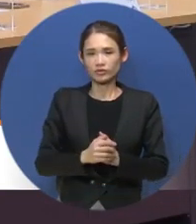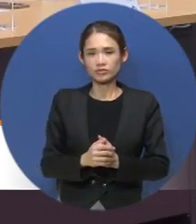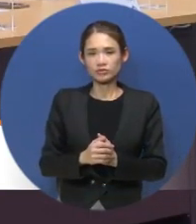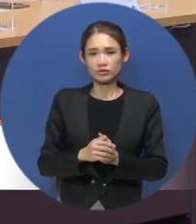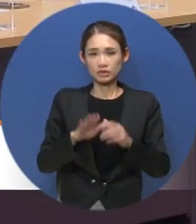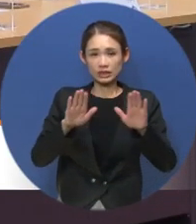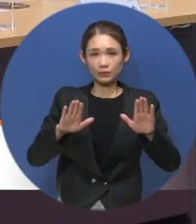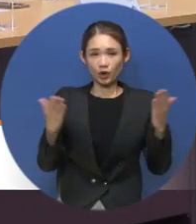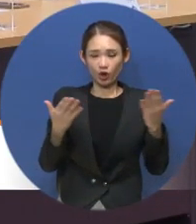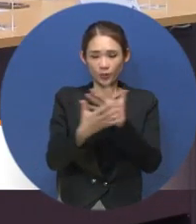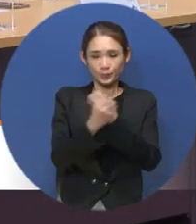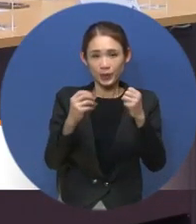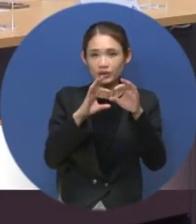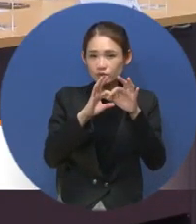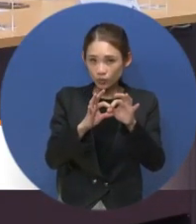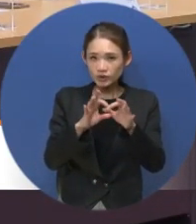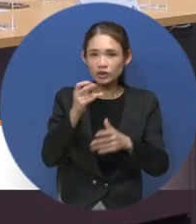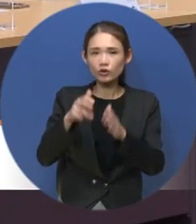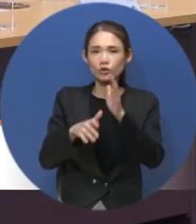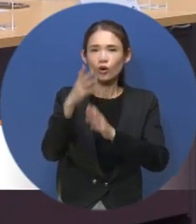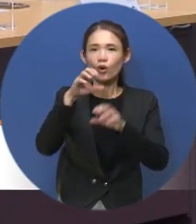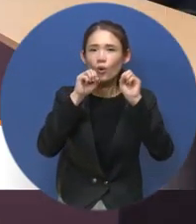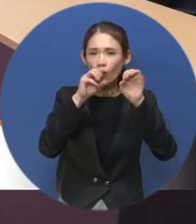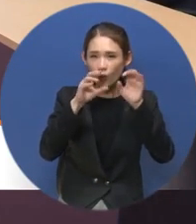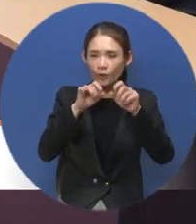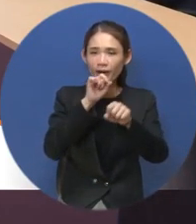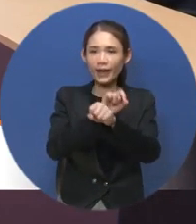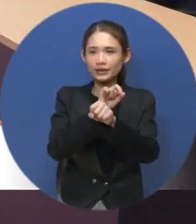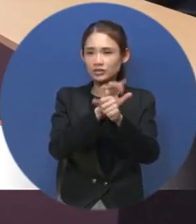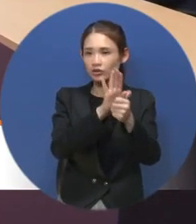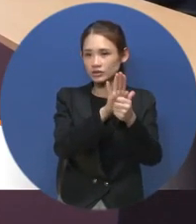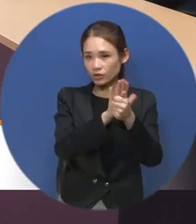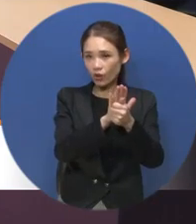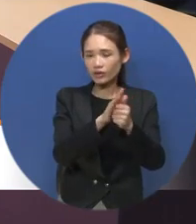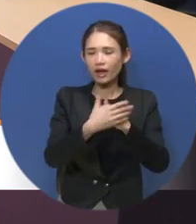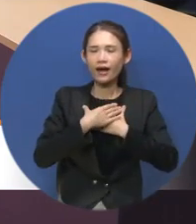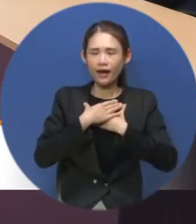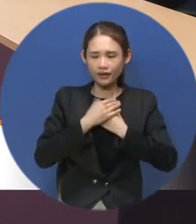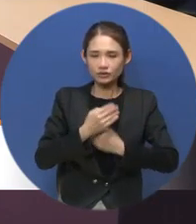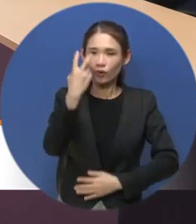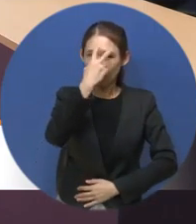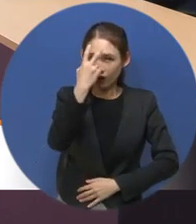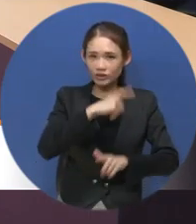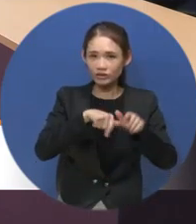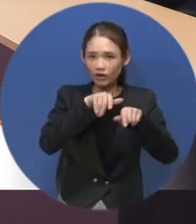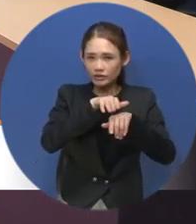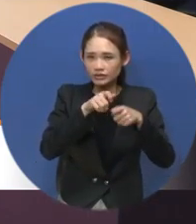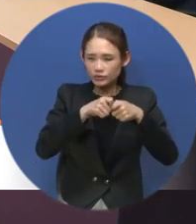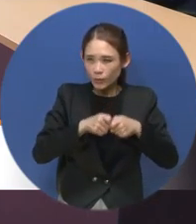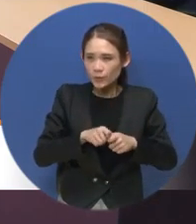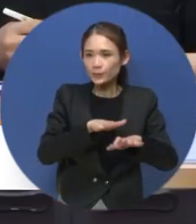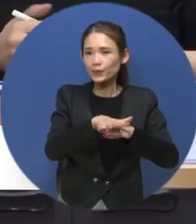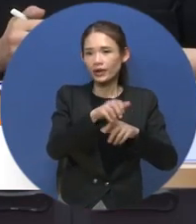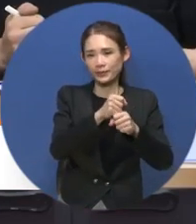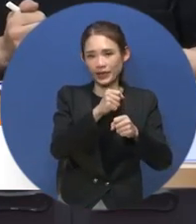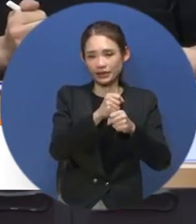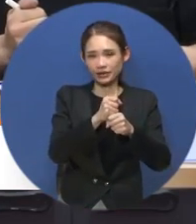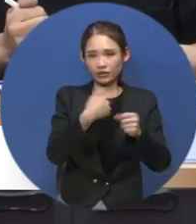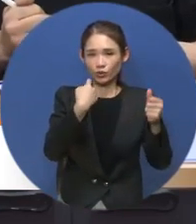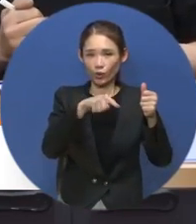단거리 이동수단으로 활용되고 있지만 과속주행과 무단방치 등 이용자의 무질서한 교통의식으로